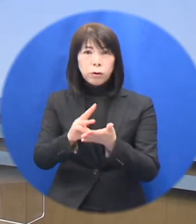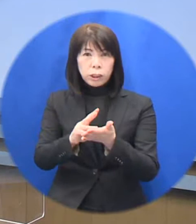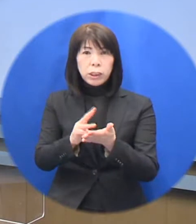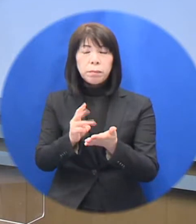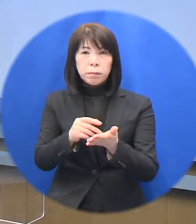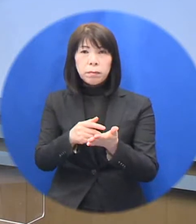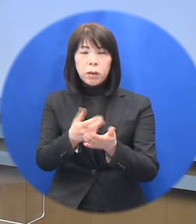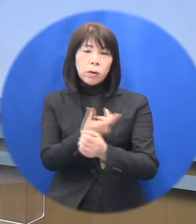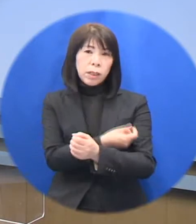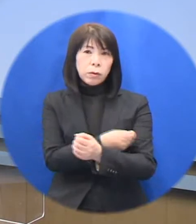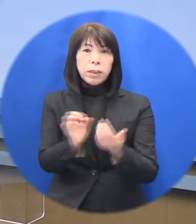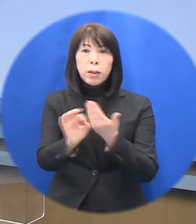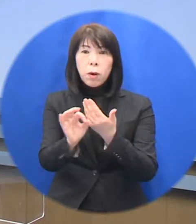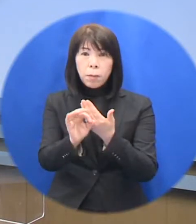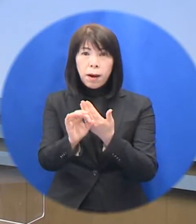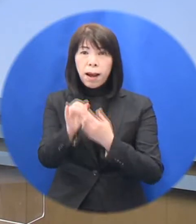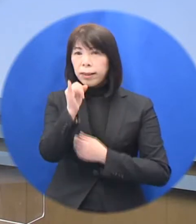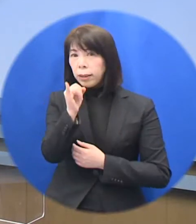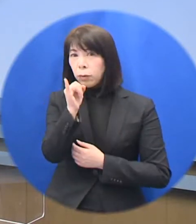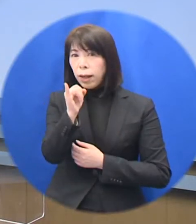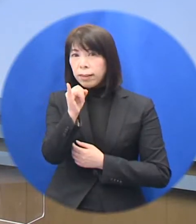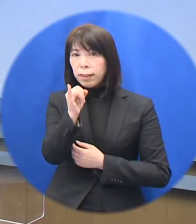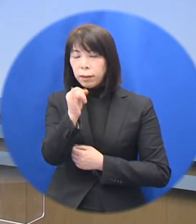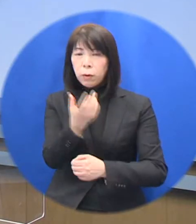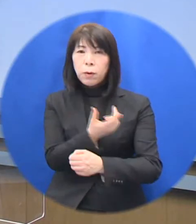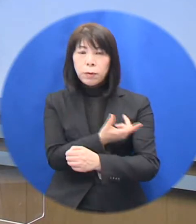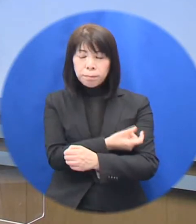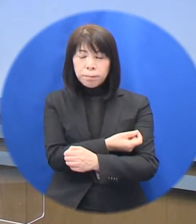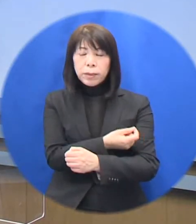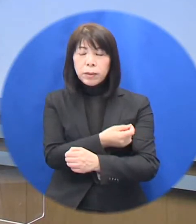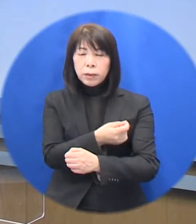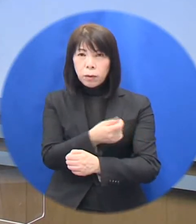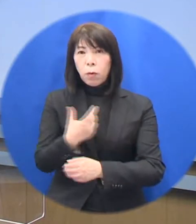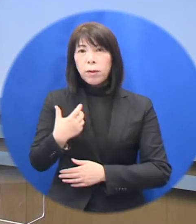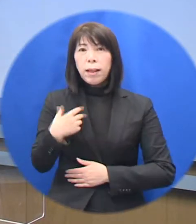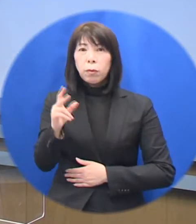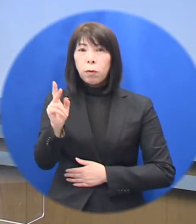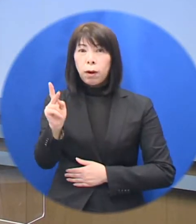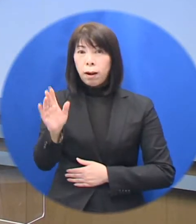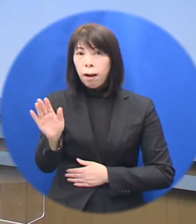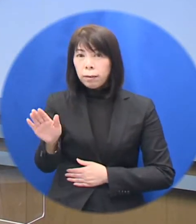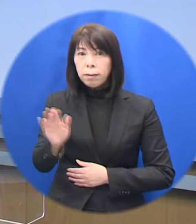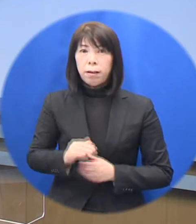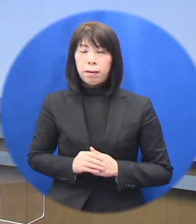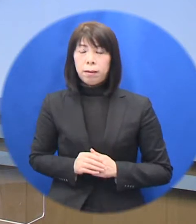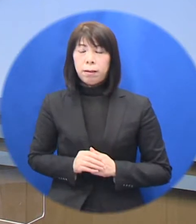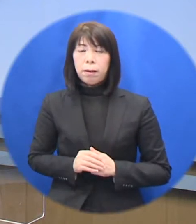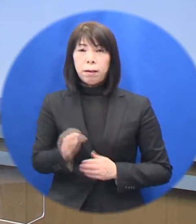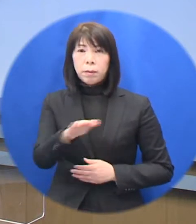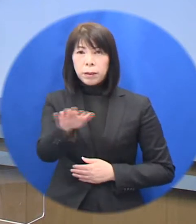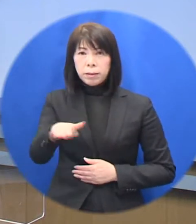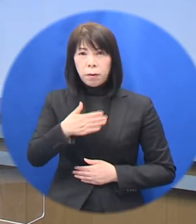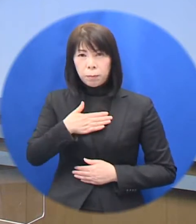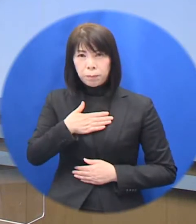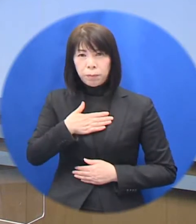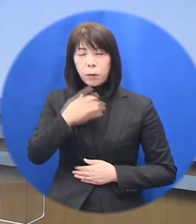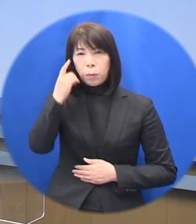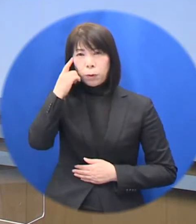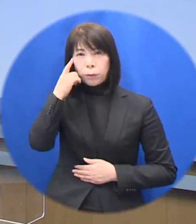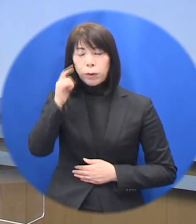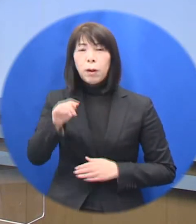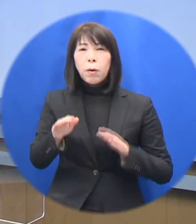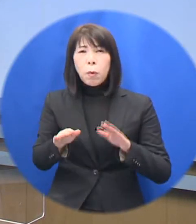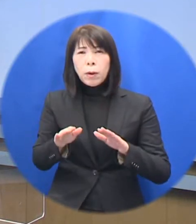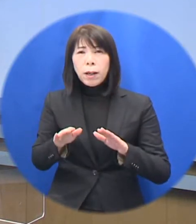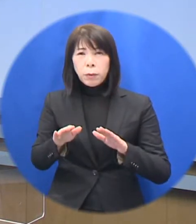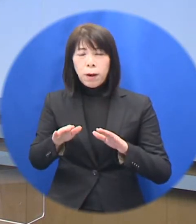えばインフルエンザですとかですね、そういうワクチン接種の担当の課はあったんですけども、今回ご存知の通りですね、国全体